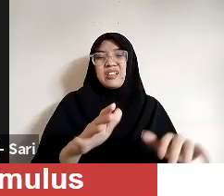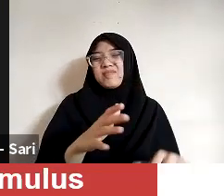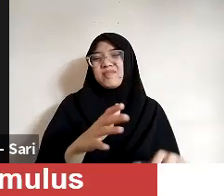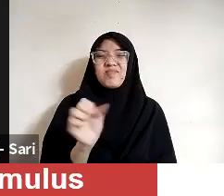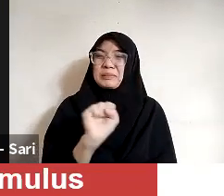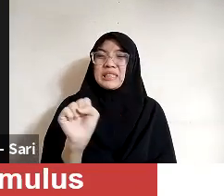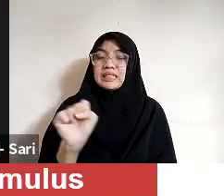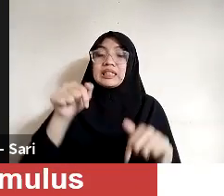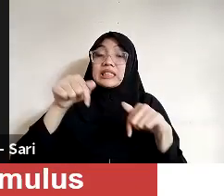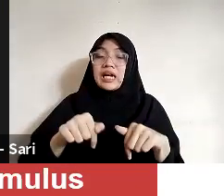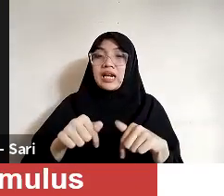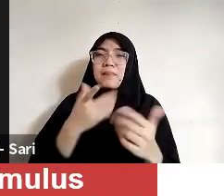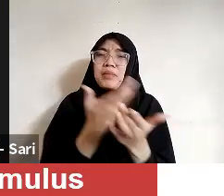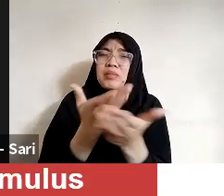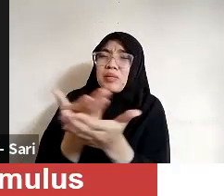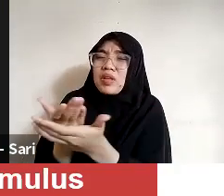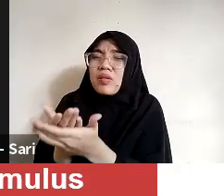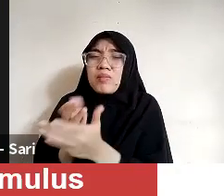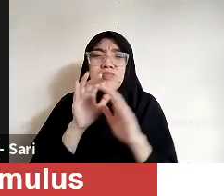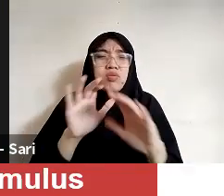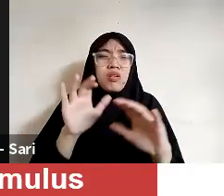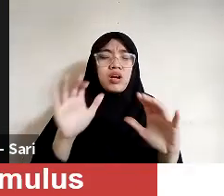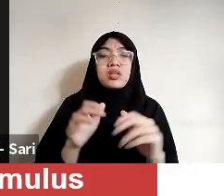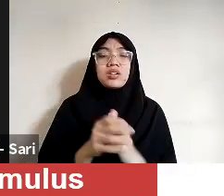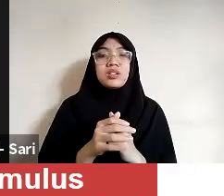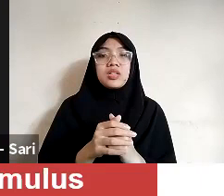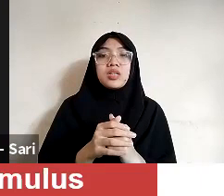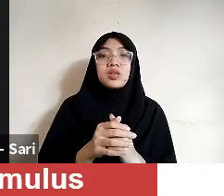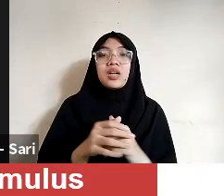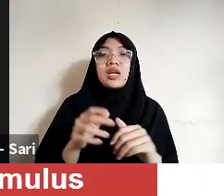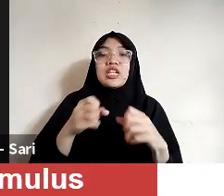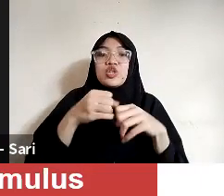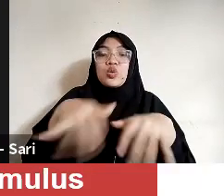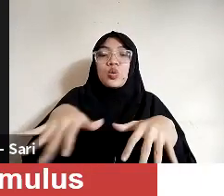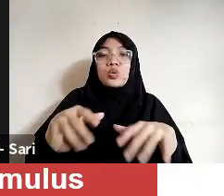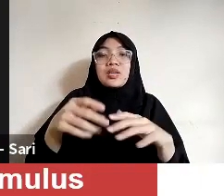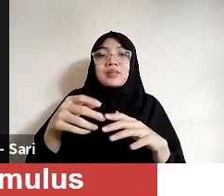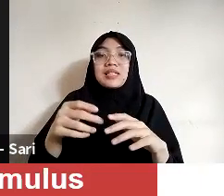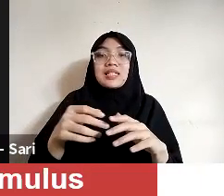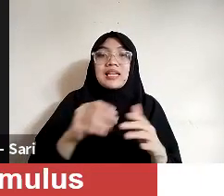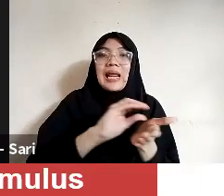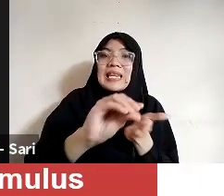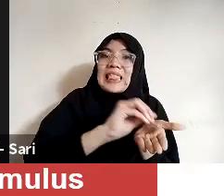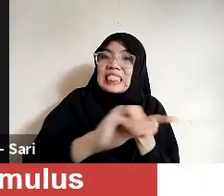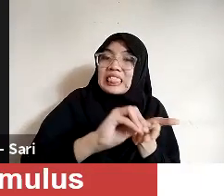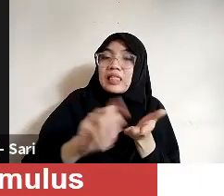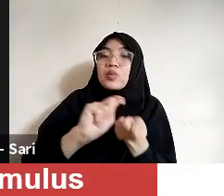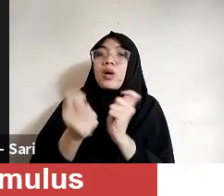ini banyak permintaan supaya restrukturisasi kredit termasuk